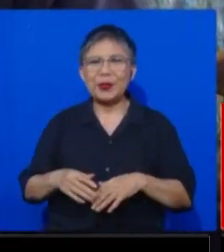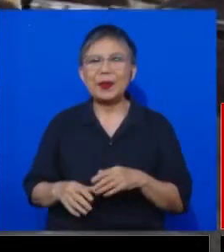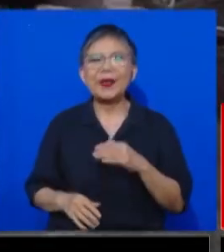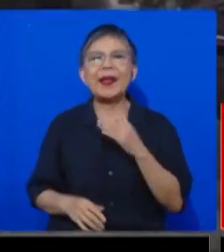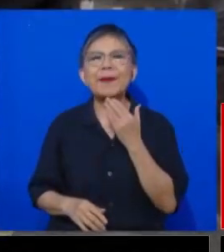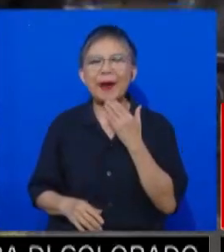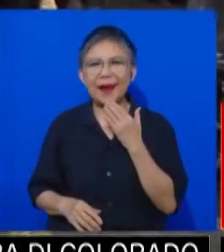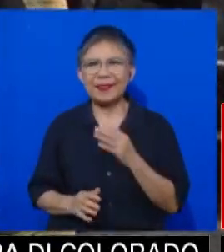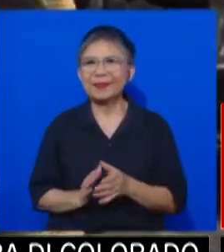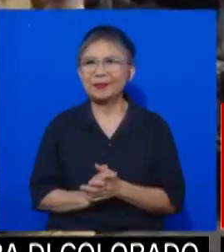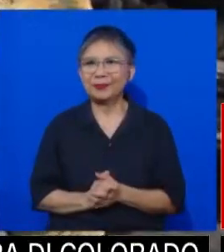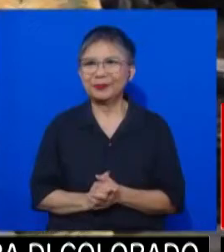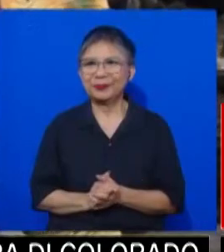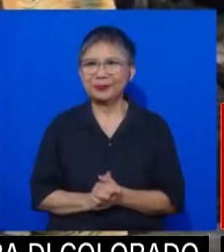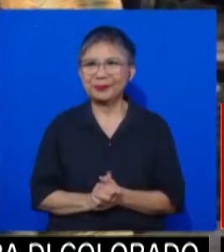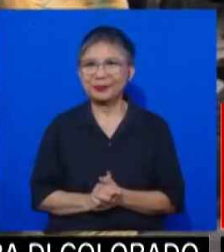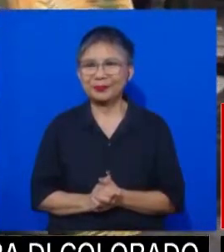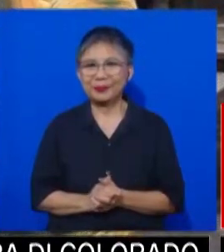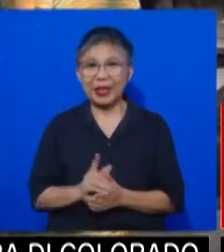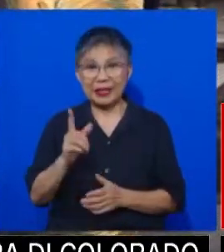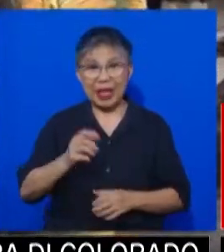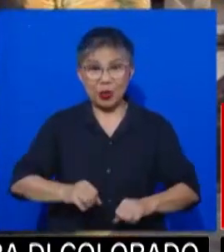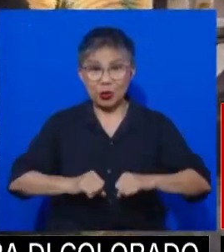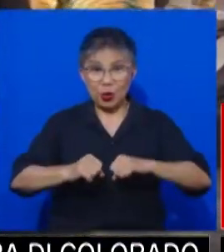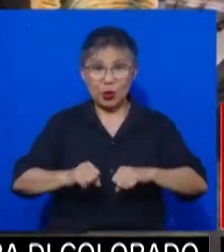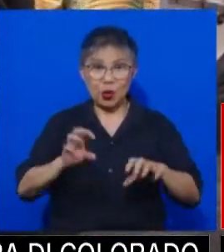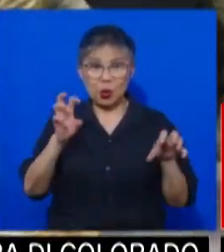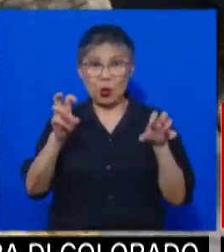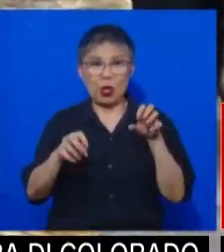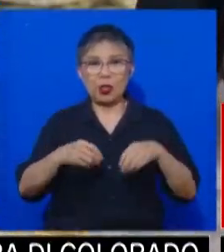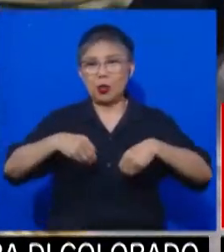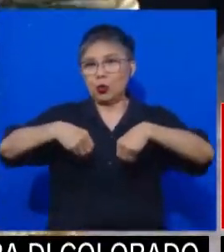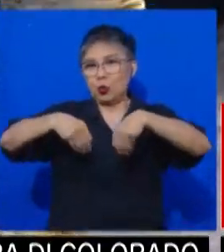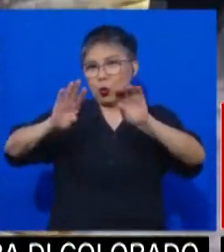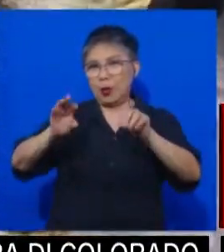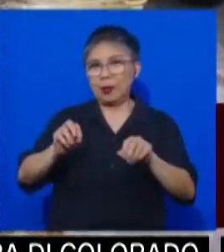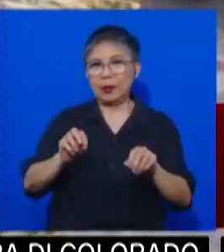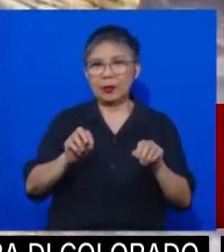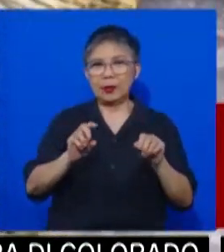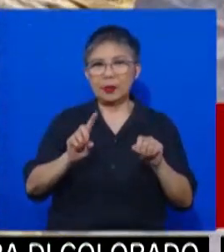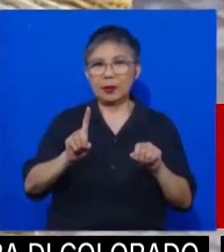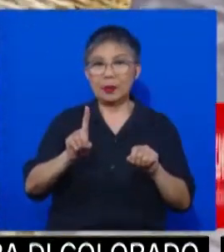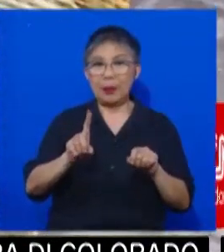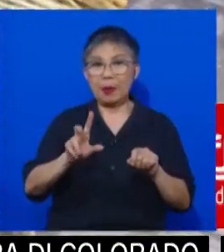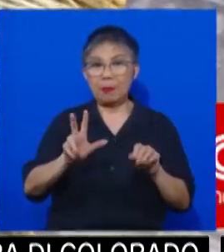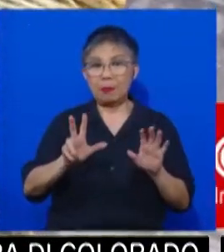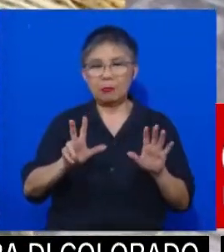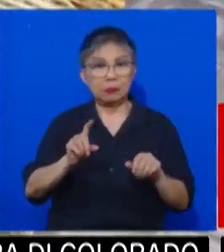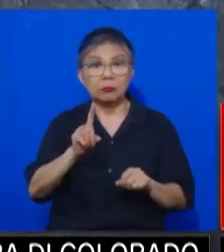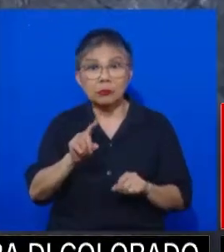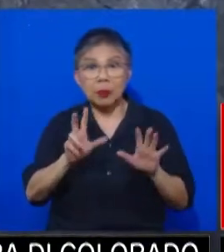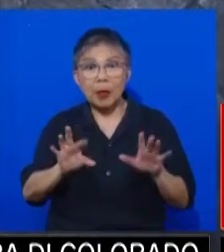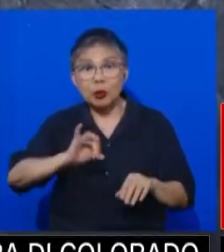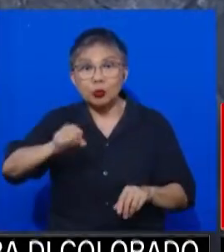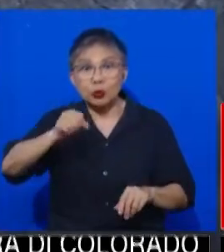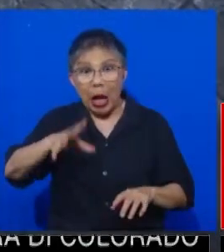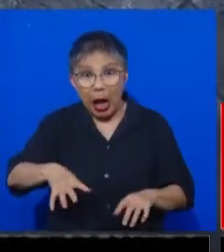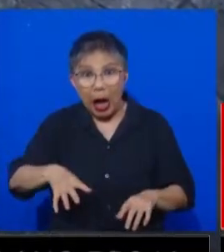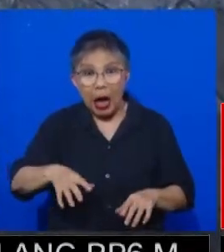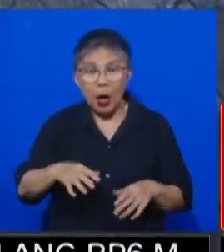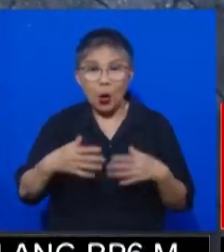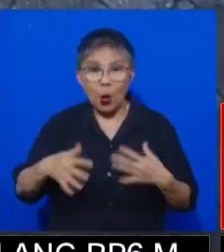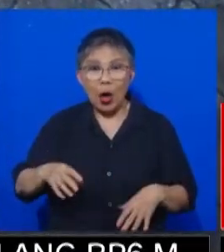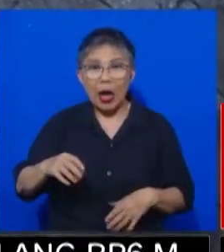yang pakai kaki. Satu dokar dinosaurus ini dijual mulai 18 juta rupiah. Selain bisa